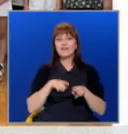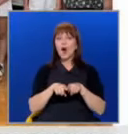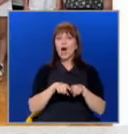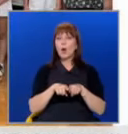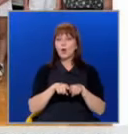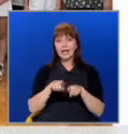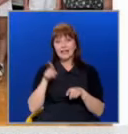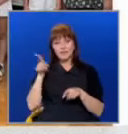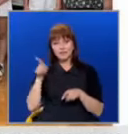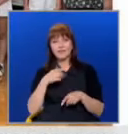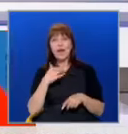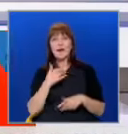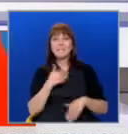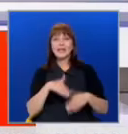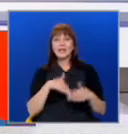Стево Пендаровски.